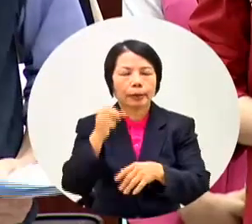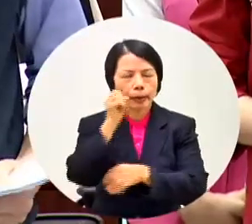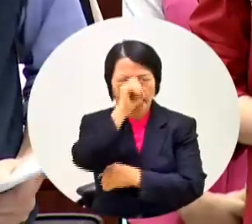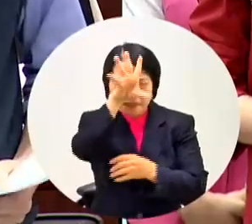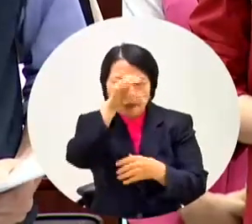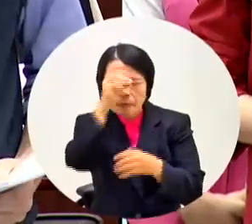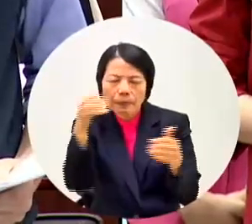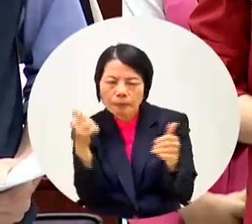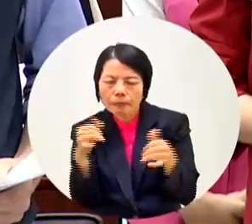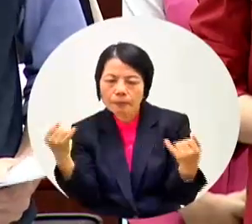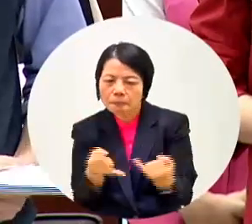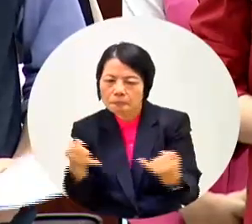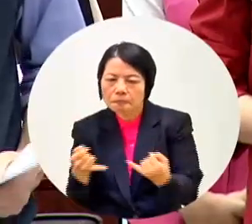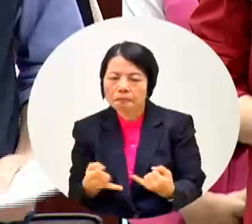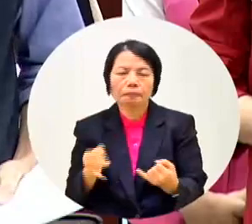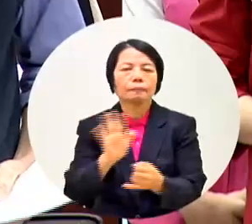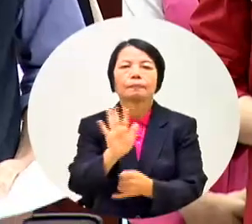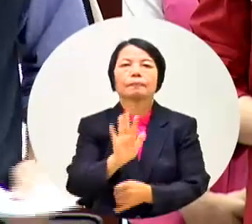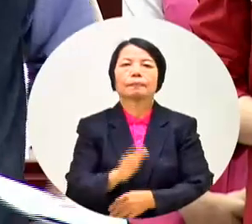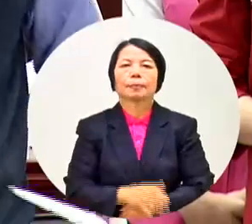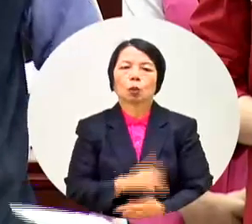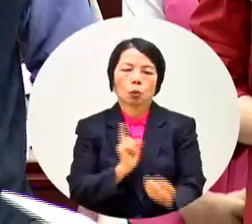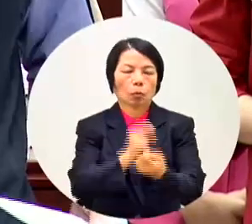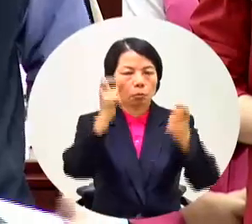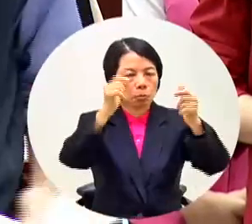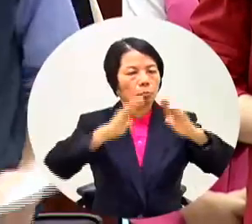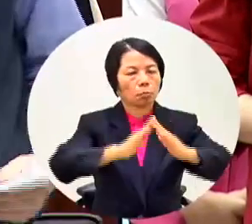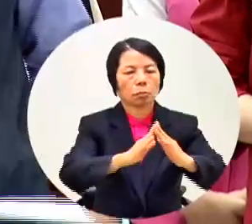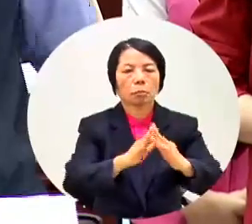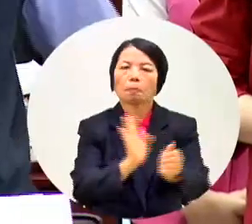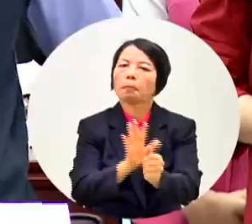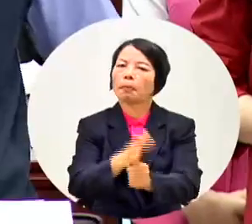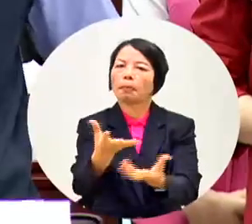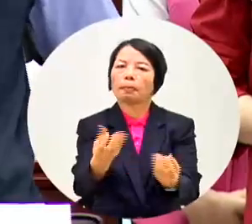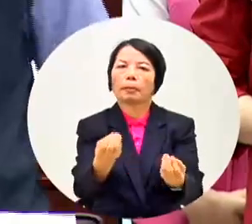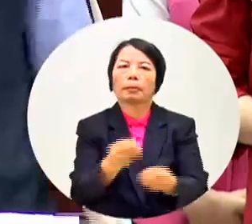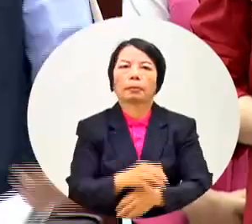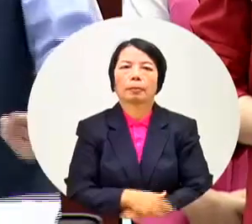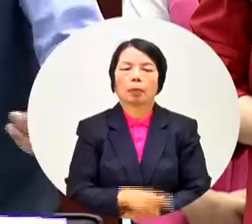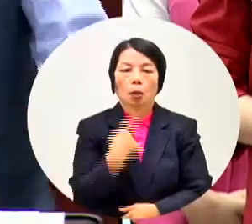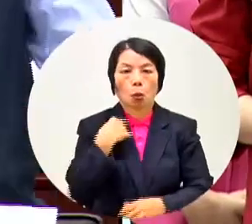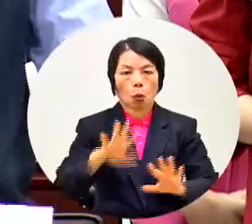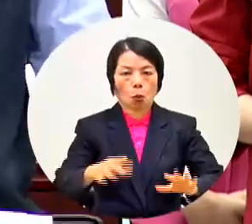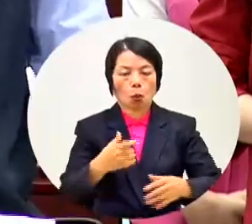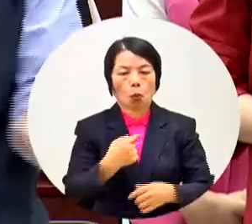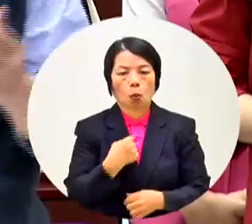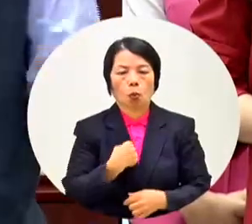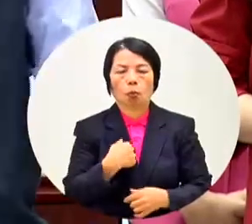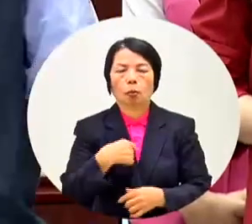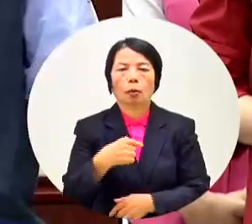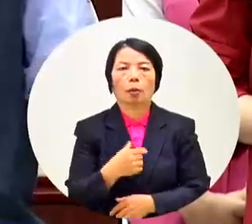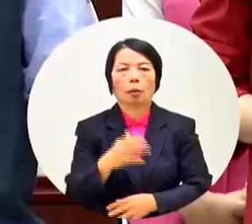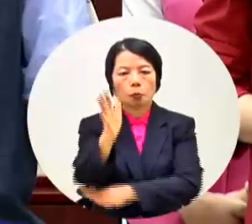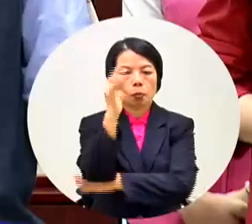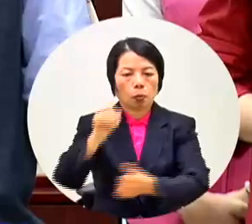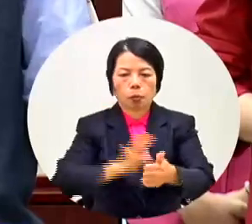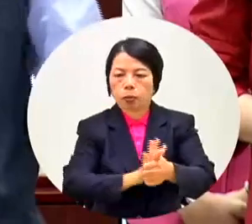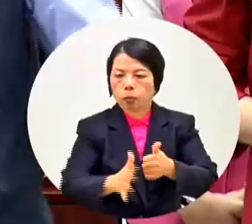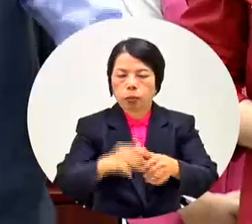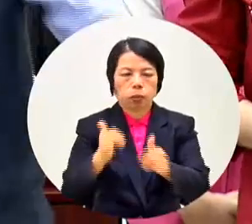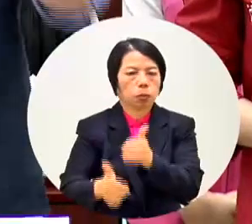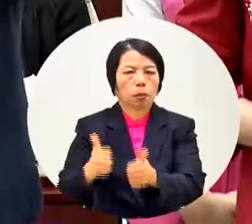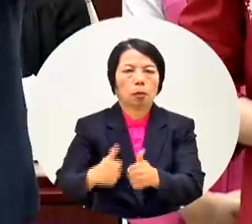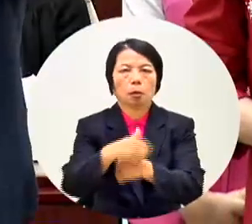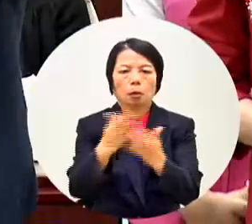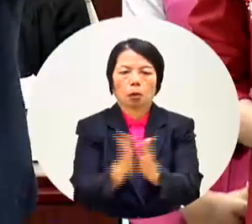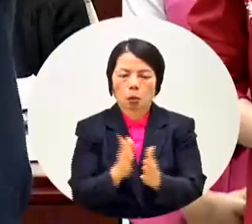绝对不是一件好事情。所以从我本人跟我们的团队，包括李世川副市长，在整个道路路评大家都很清楚，我